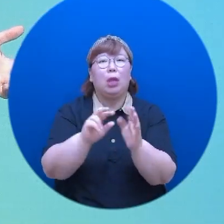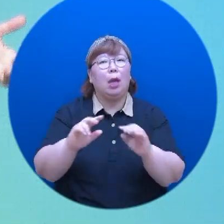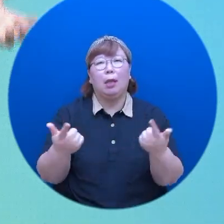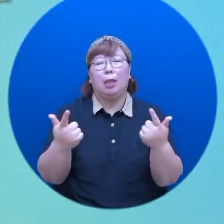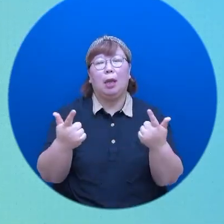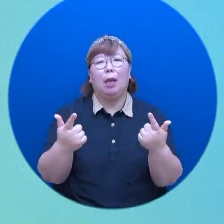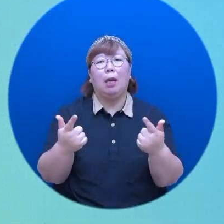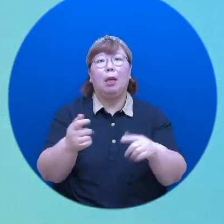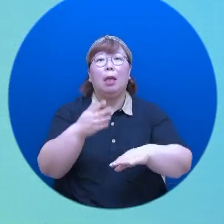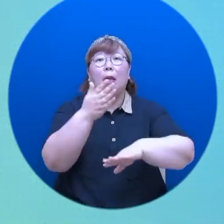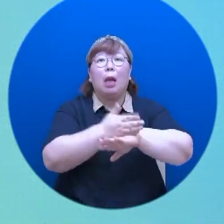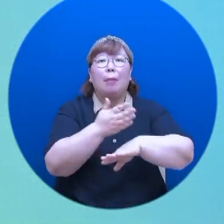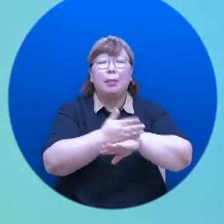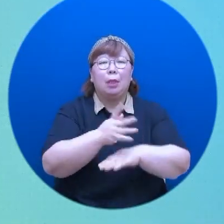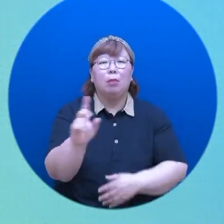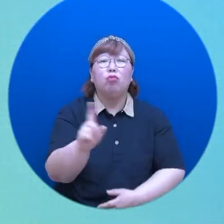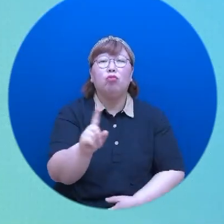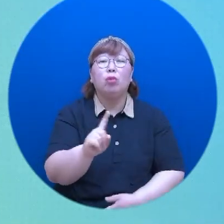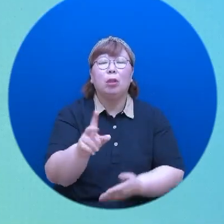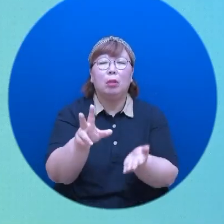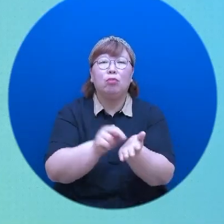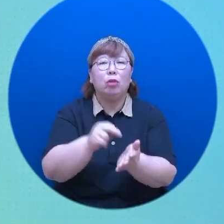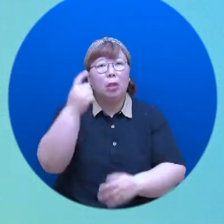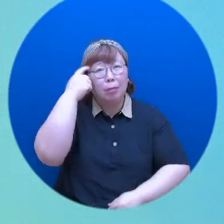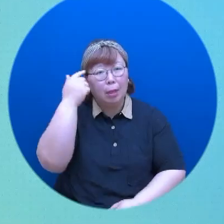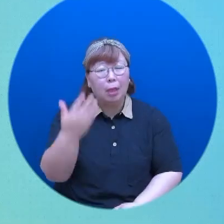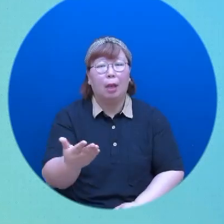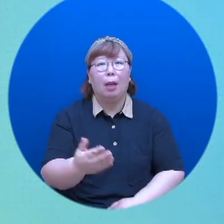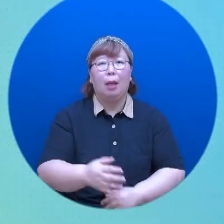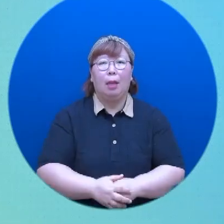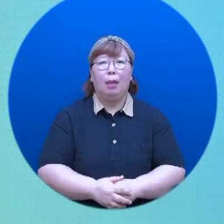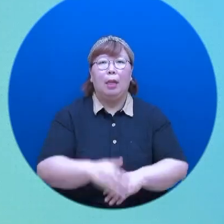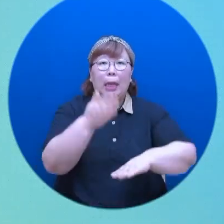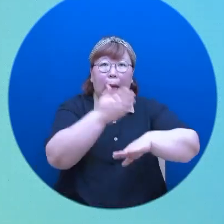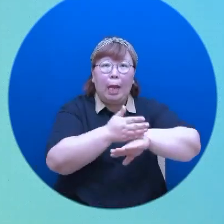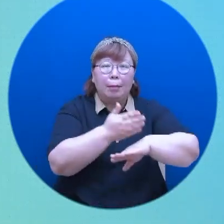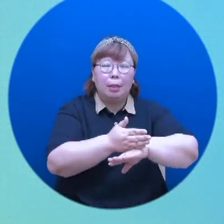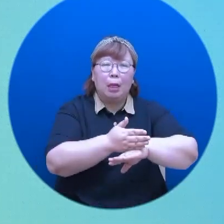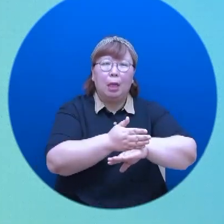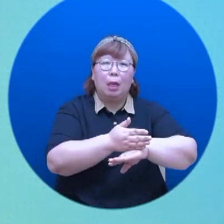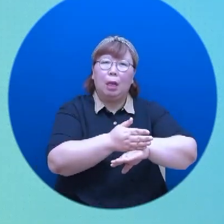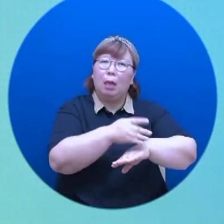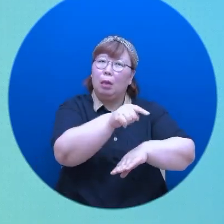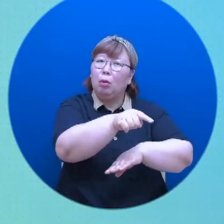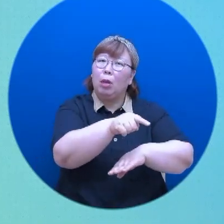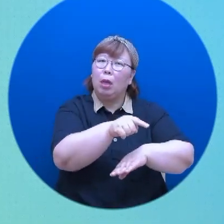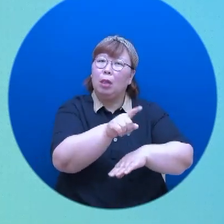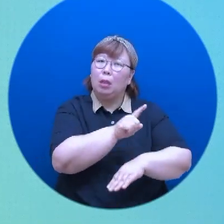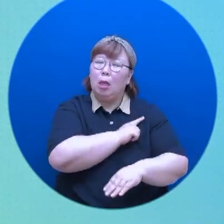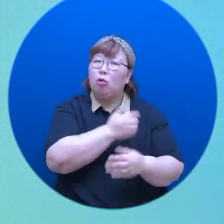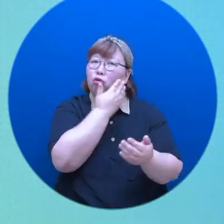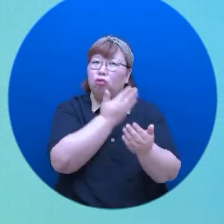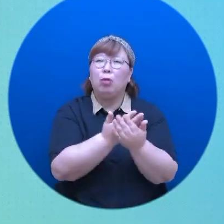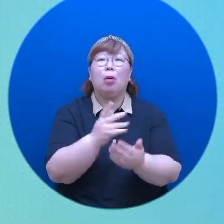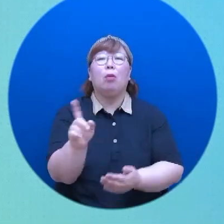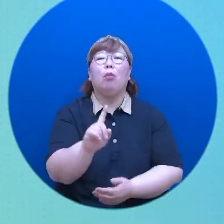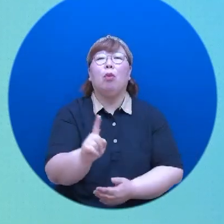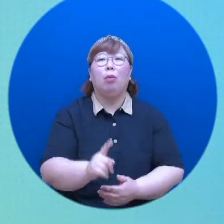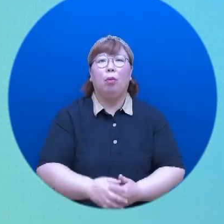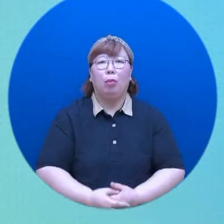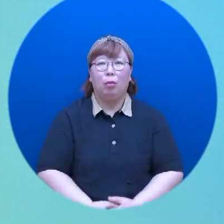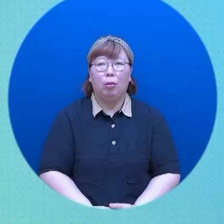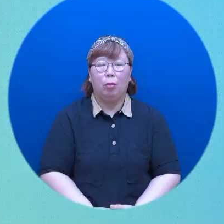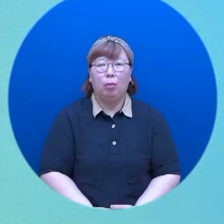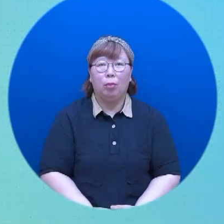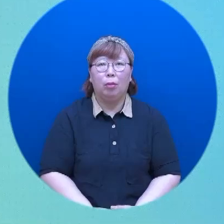감사는 무엇의 문제인가? 감사에 있어서 가장 중요한 것은 무엇인가? 그 정답이 바로 이